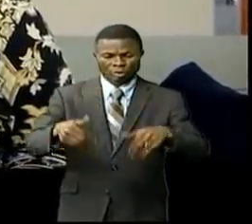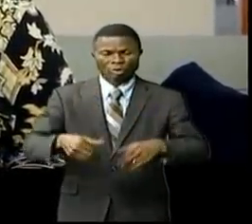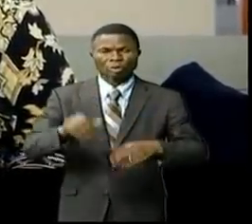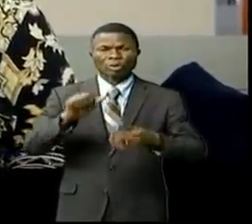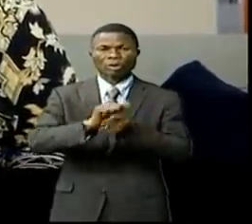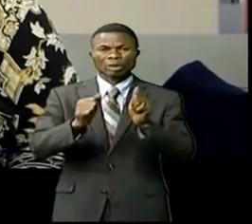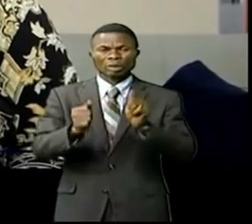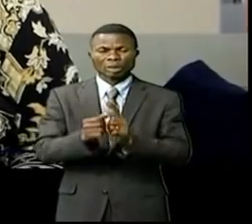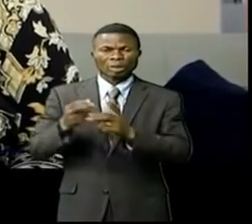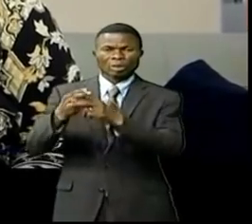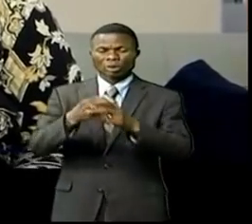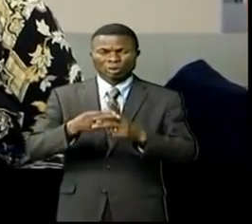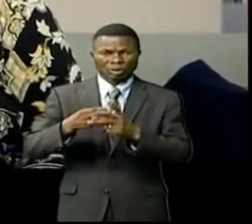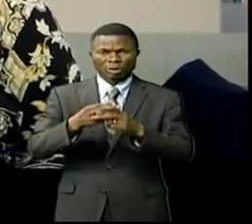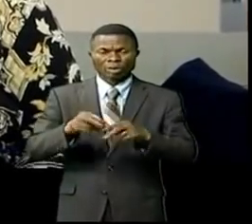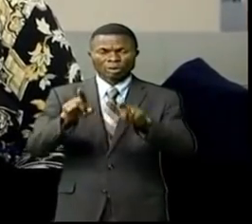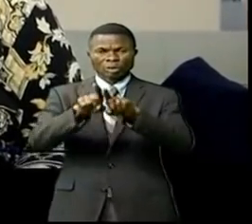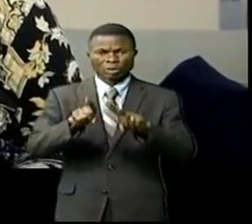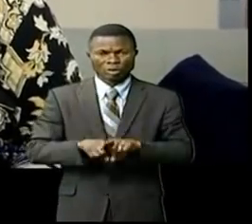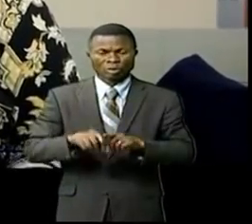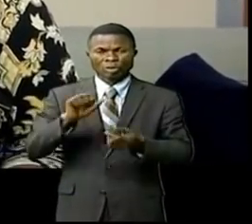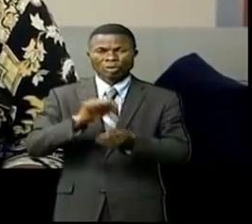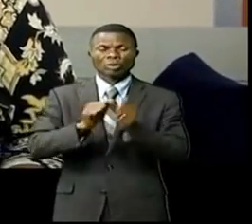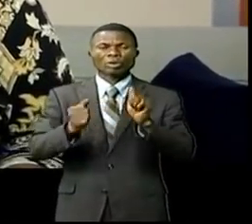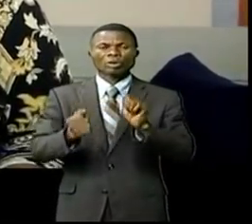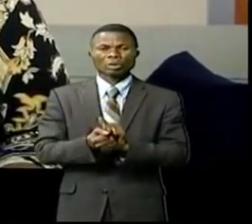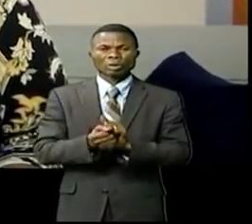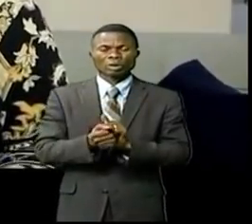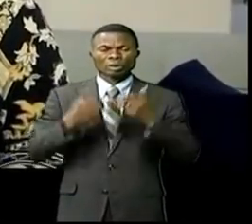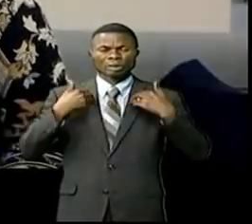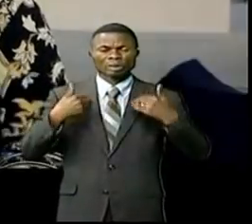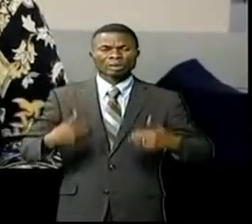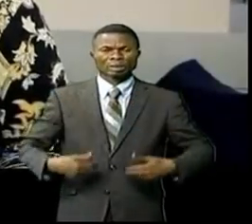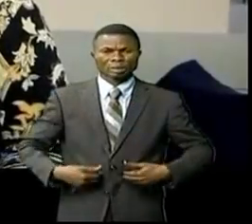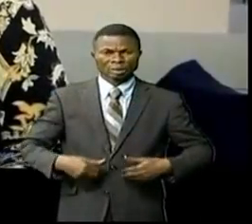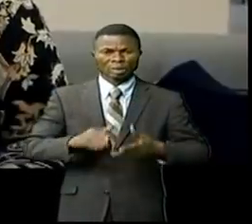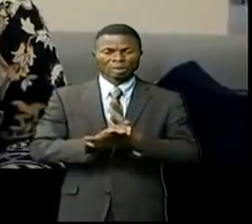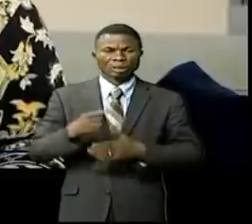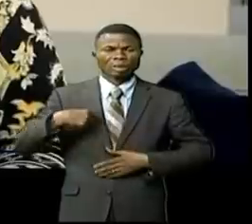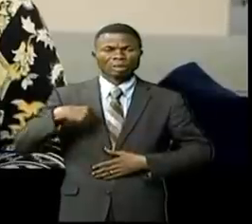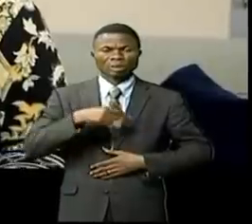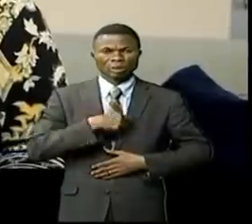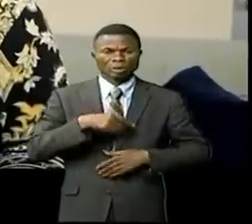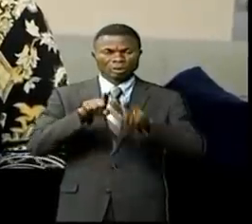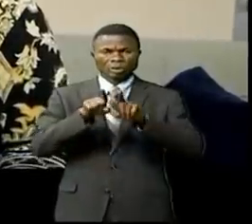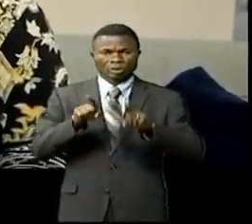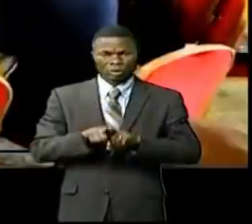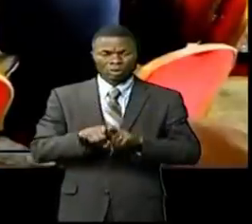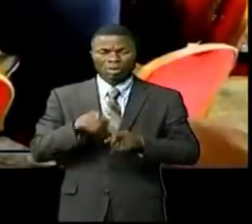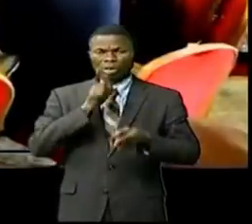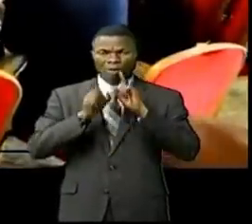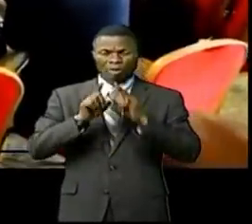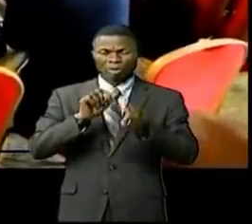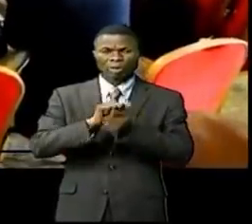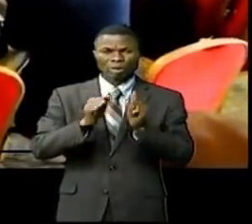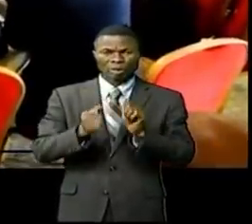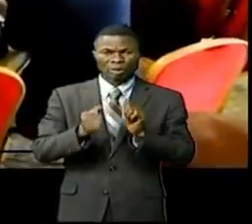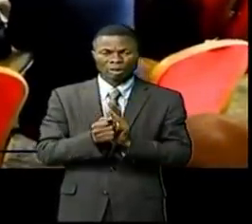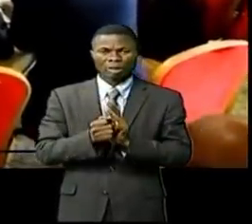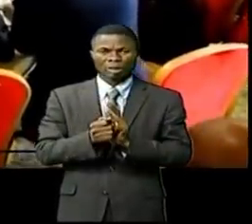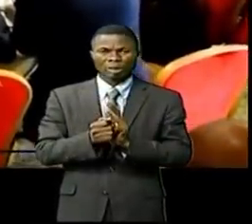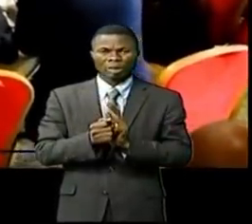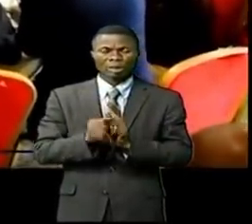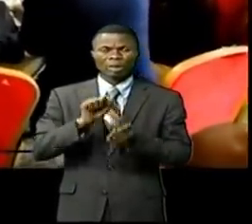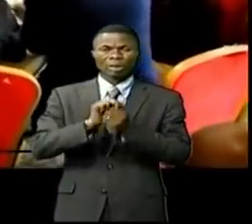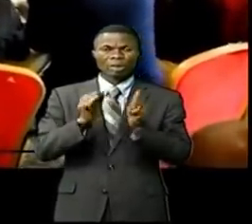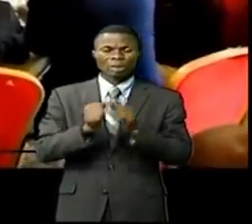situation sécuritaire et la situation sanitaire. Et nous avons même eu une demande de la province de Mushiku